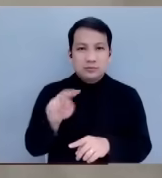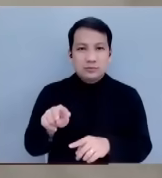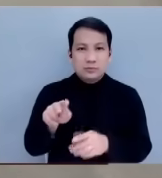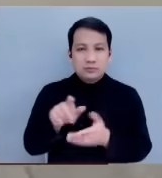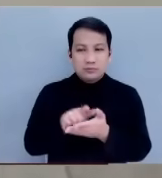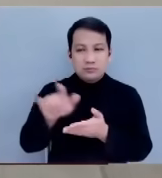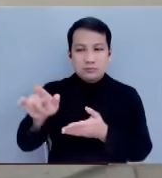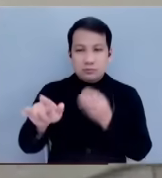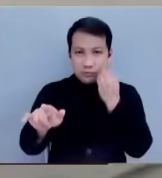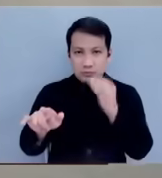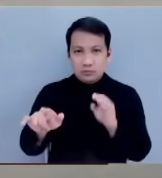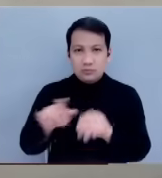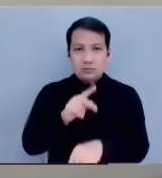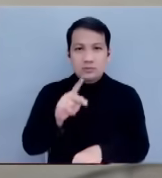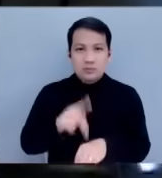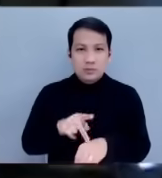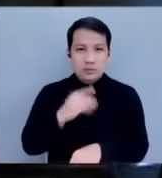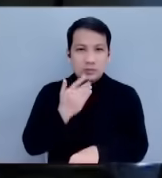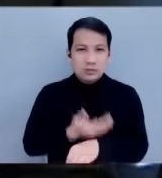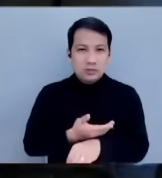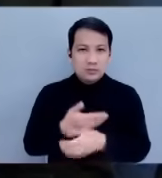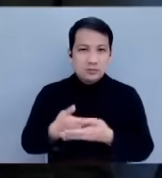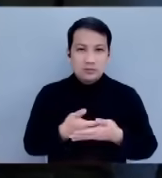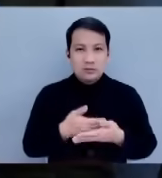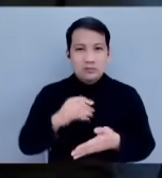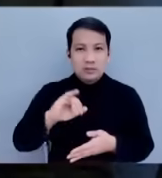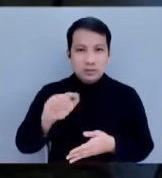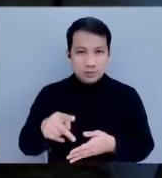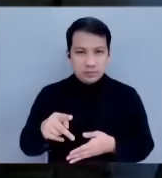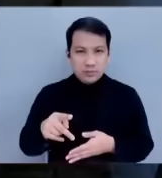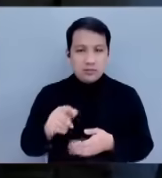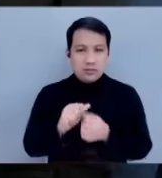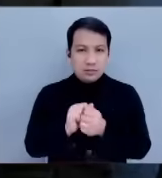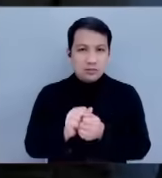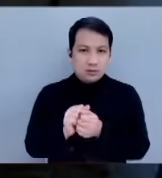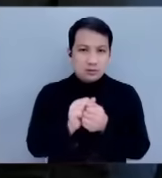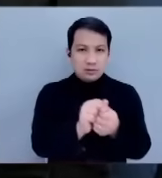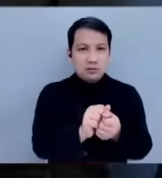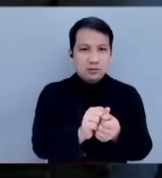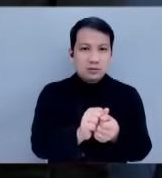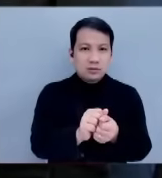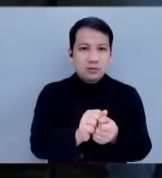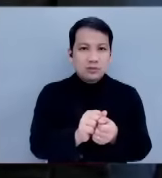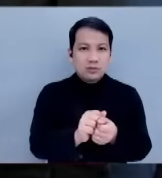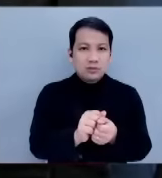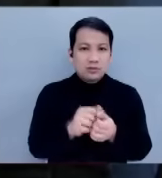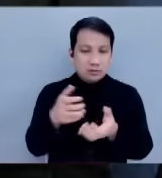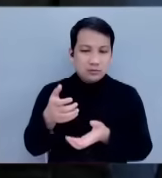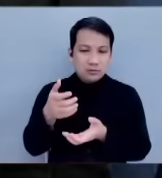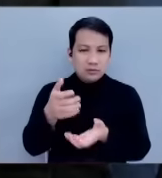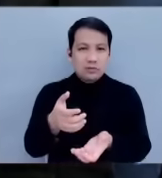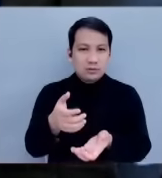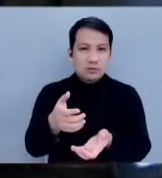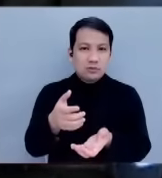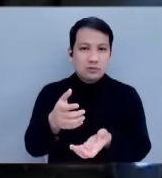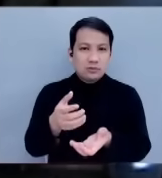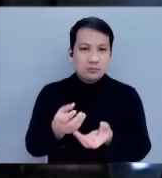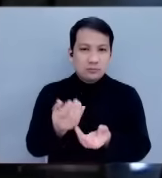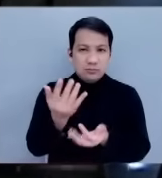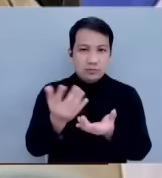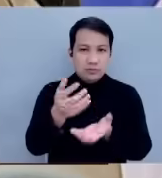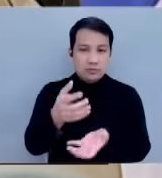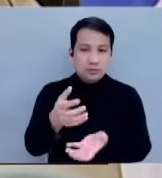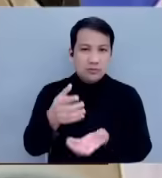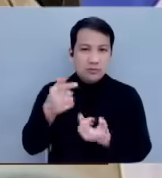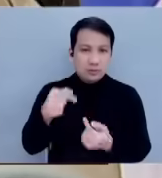si Jovel at anak na si Baby JP. Kasama nilang iuwi ang abo ni Paul. Pag umuwi po kami sa this